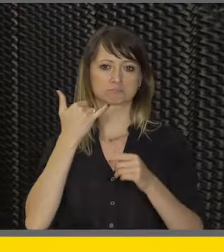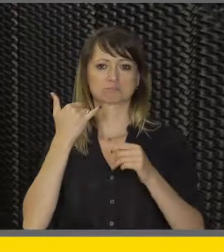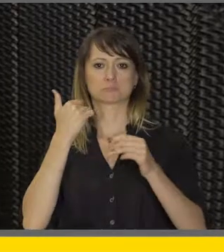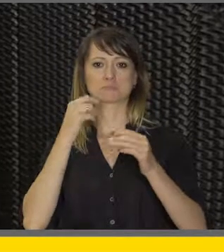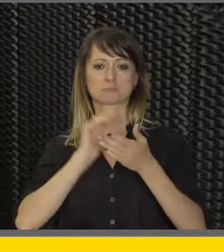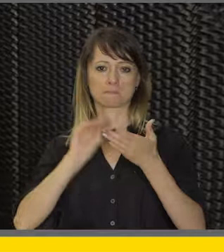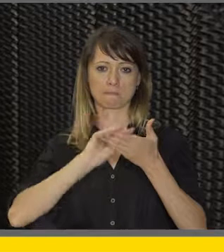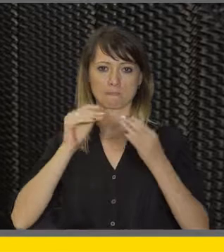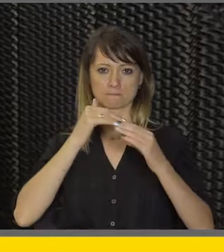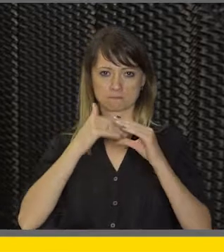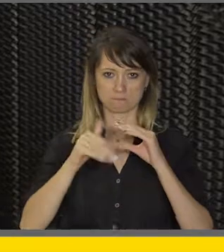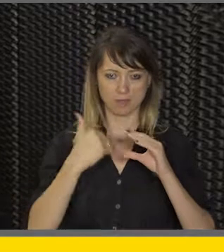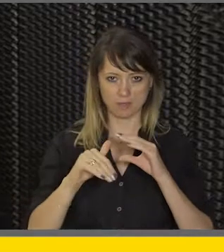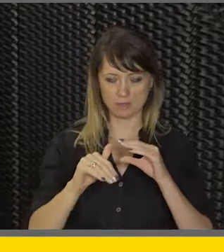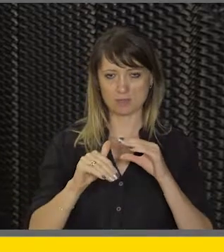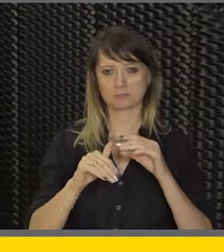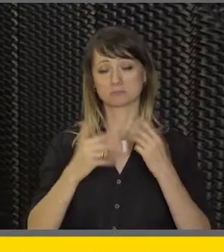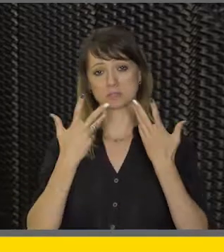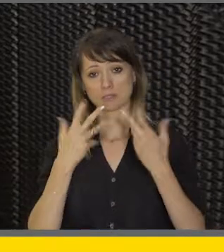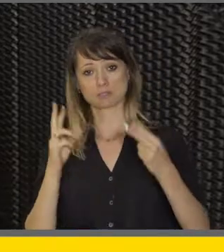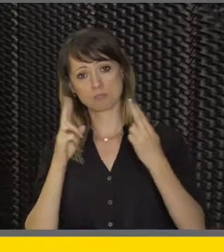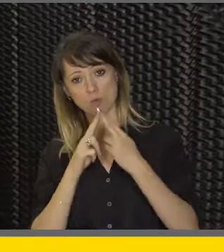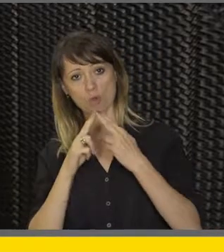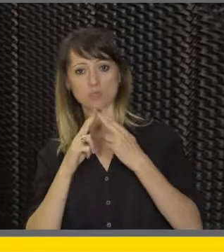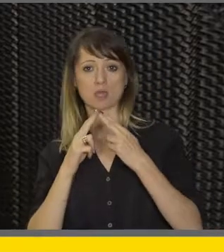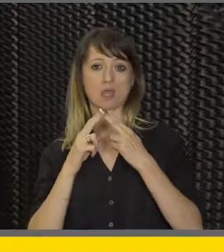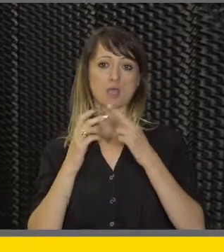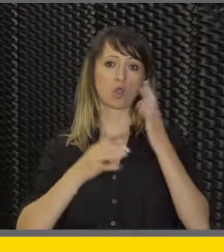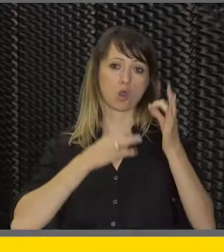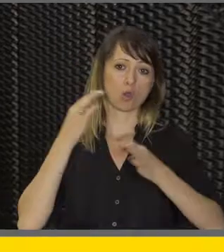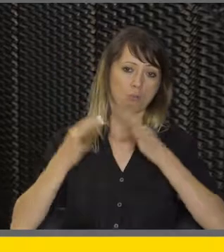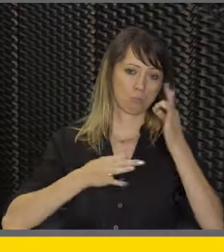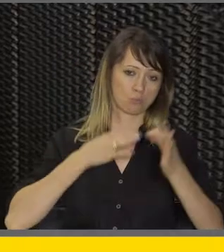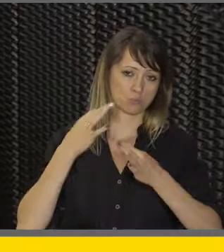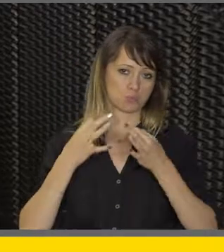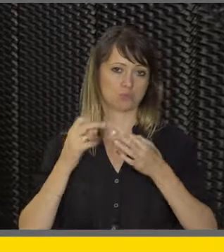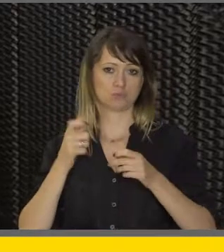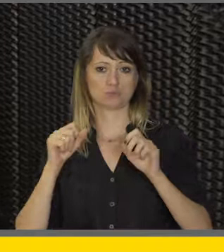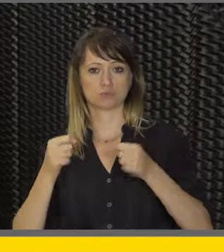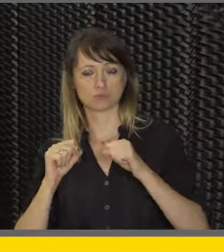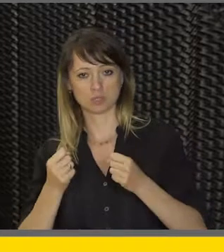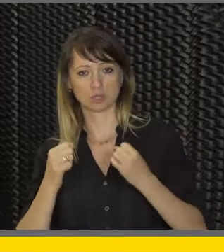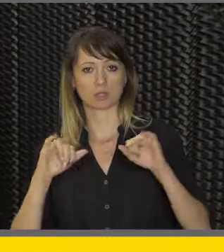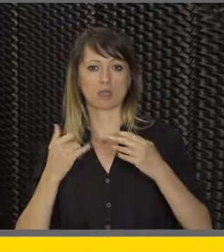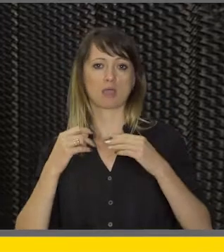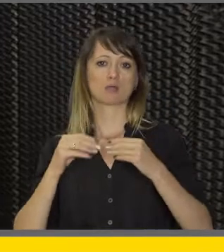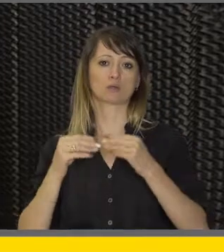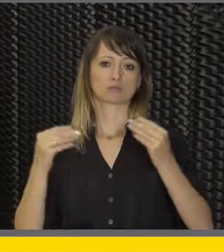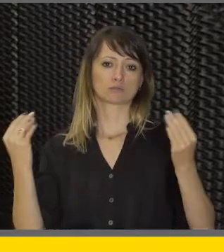czy zechcą się z nami spotkać i omówić, co tam się u nich dzieje i właściwie dlaczego, jak się rozwijają, czego potrzebują i tak dalej, i tak